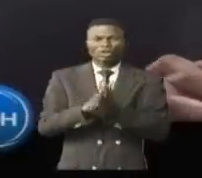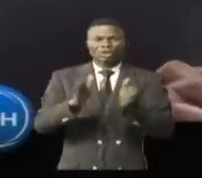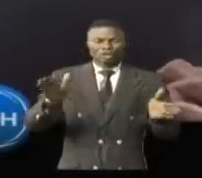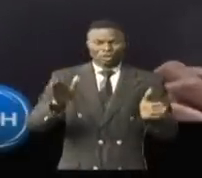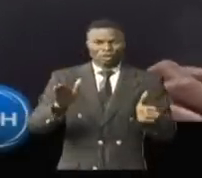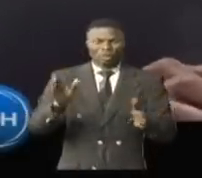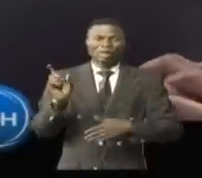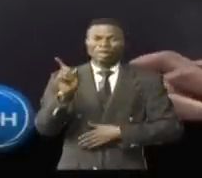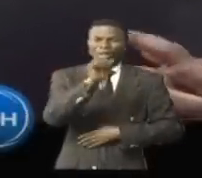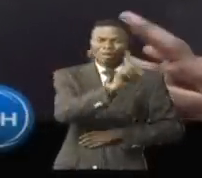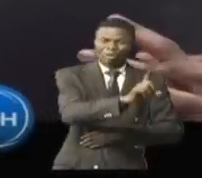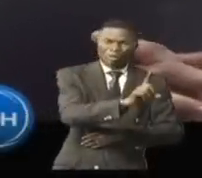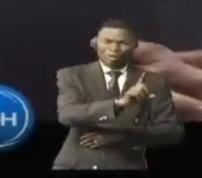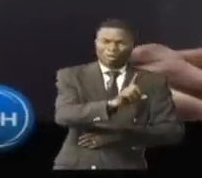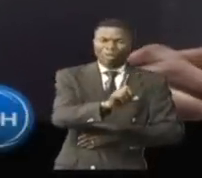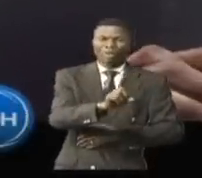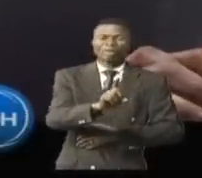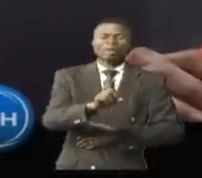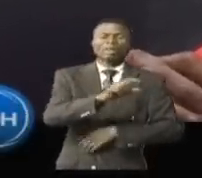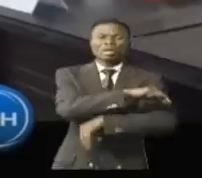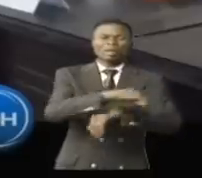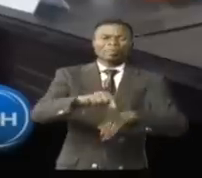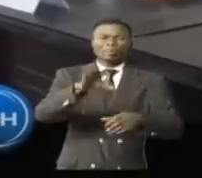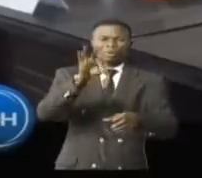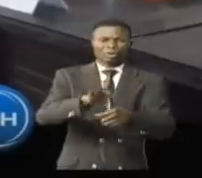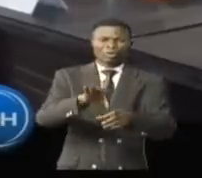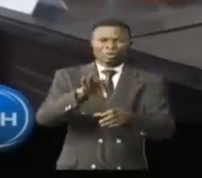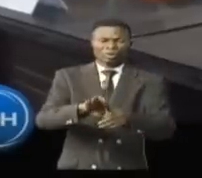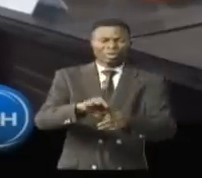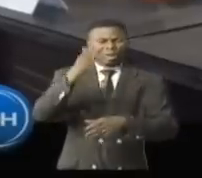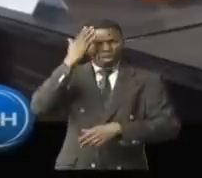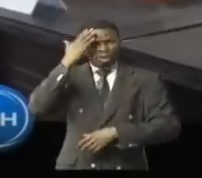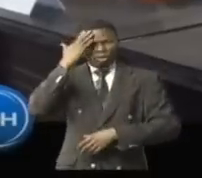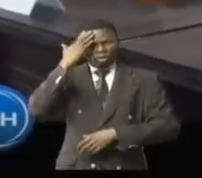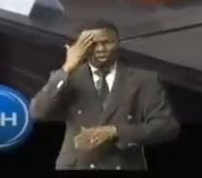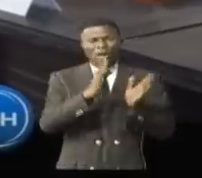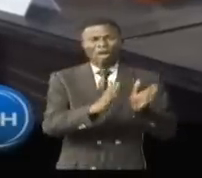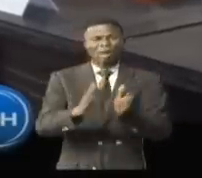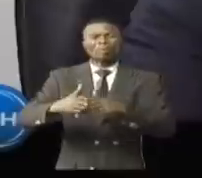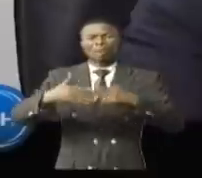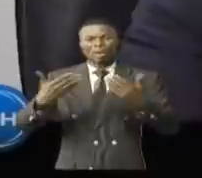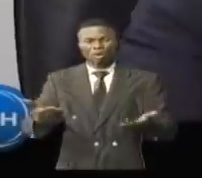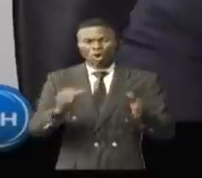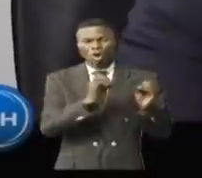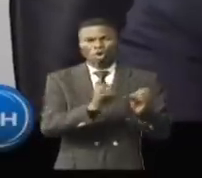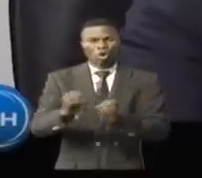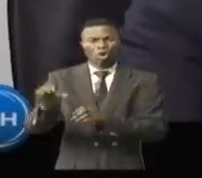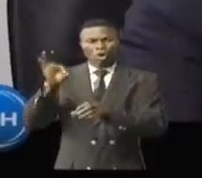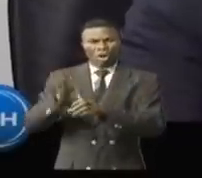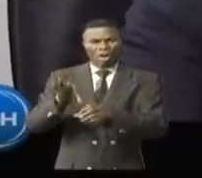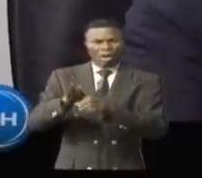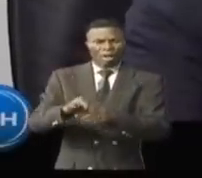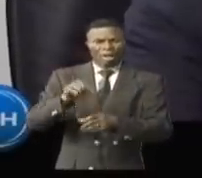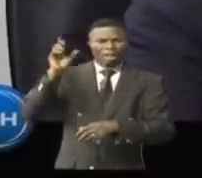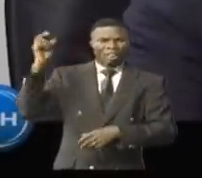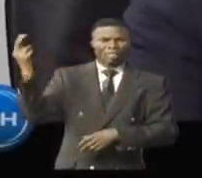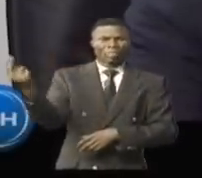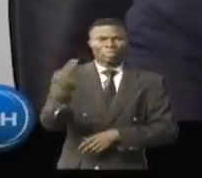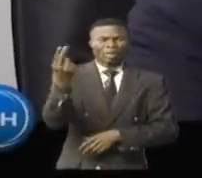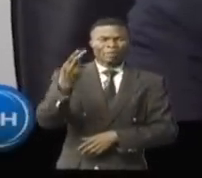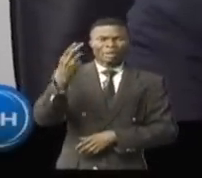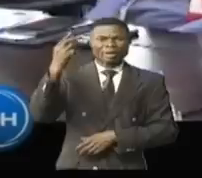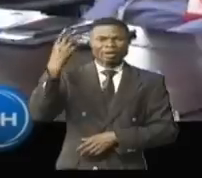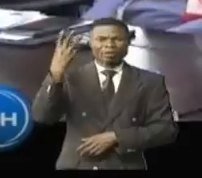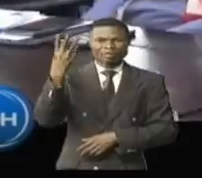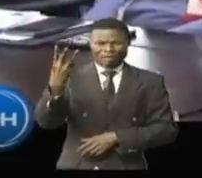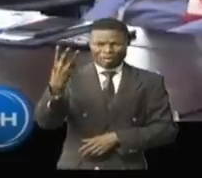Mwamba, était venue auprès de la centrale électorale pour s'informer sur les préparatifs de l'organisation des élections de 2023 en